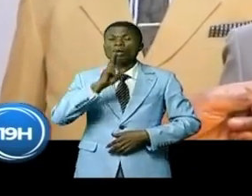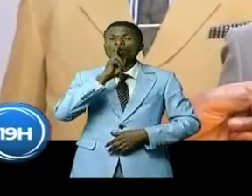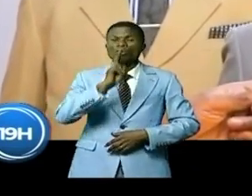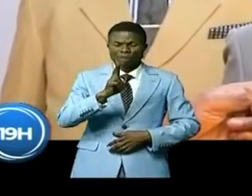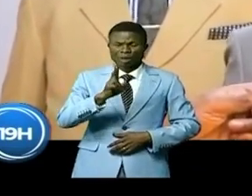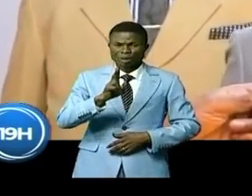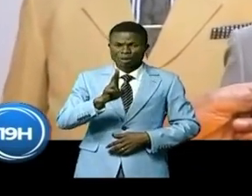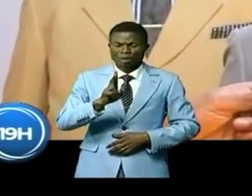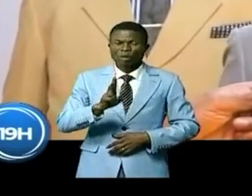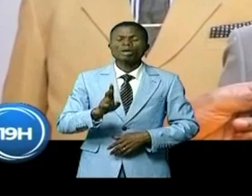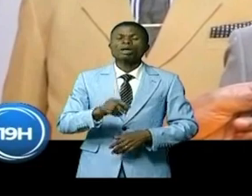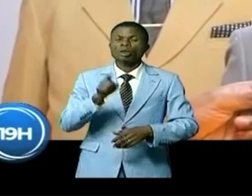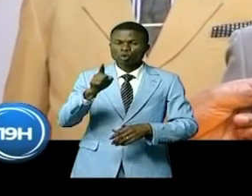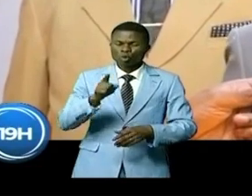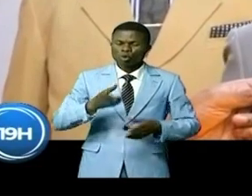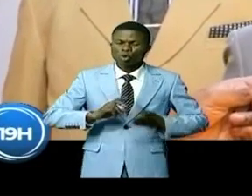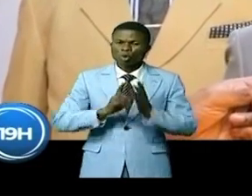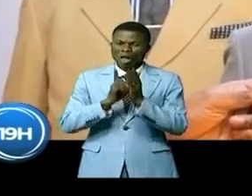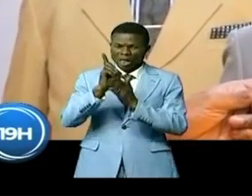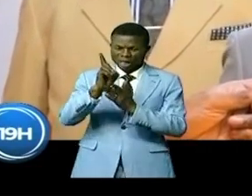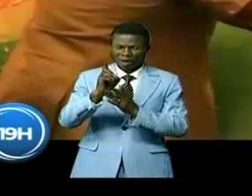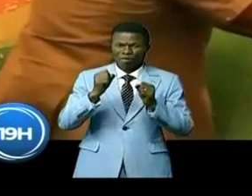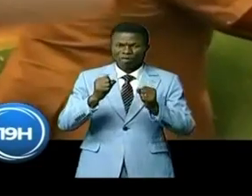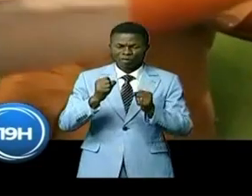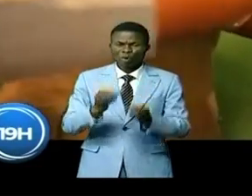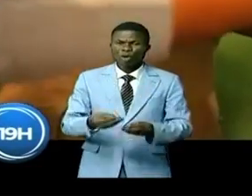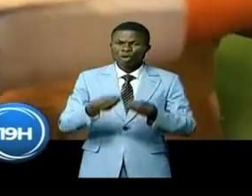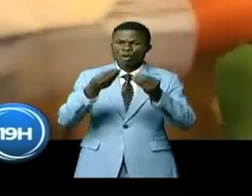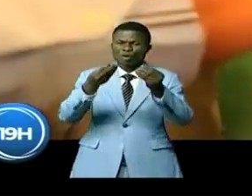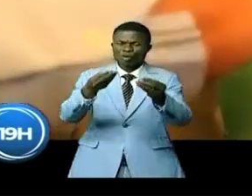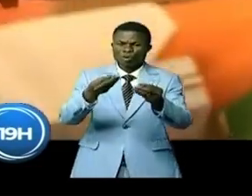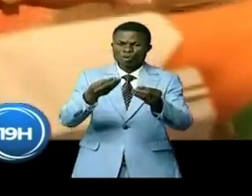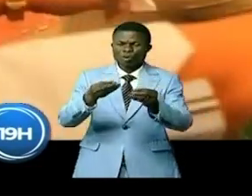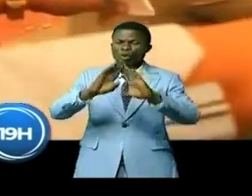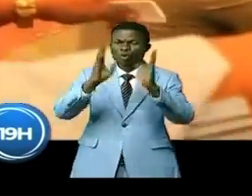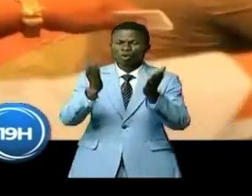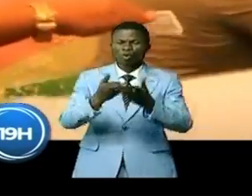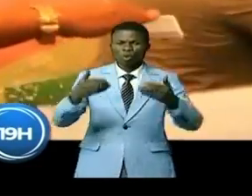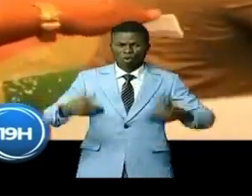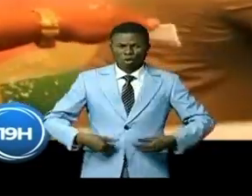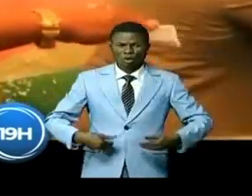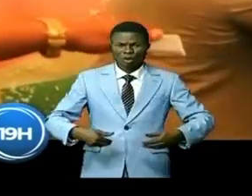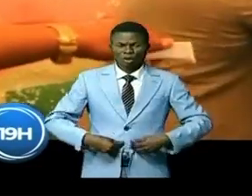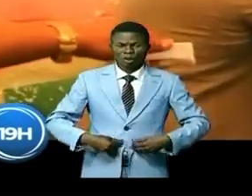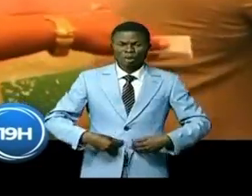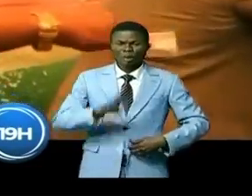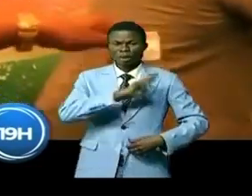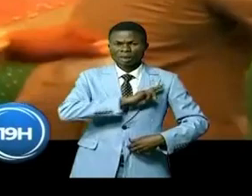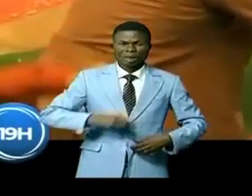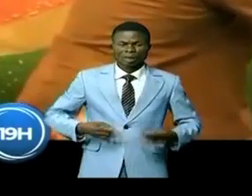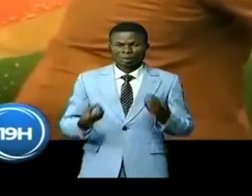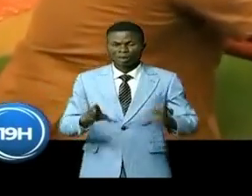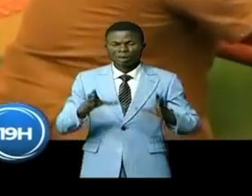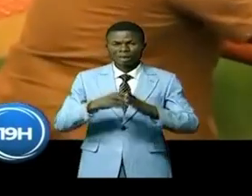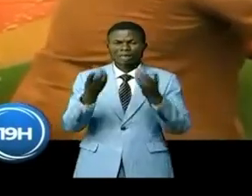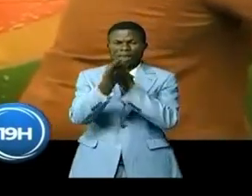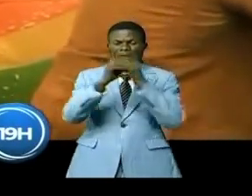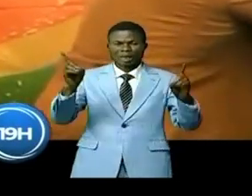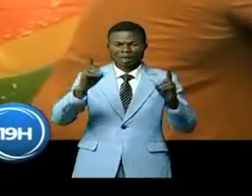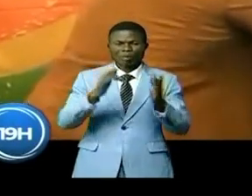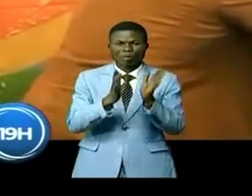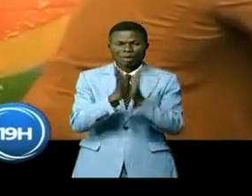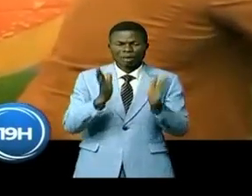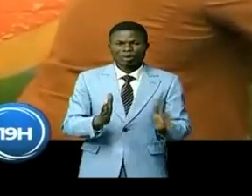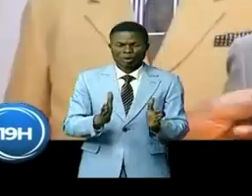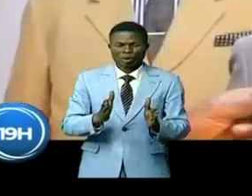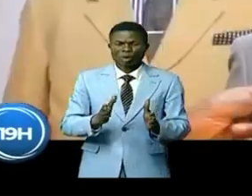exploser, il va vraiment s'épanouir, il va amener tous les jeunes de la RDC dans la démocratie chrétienne pour